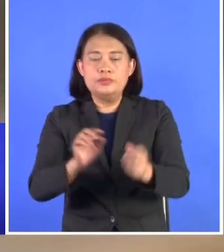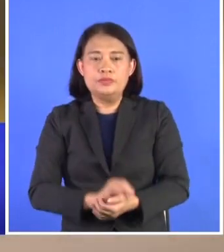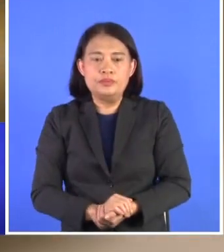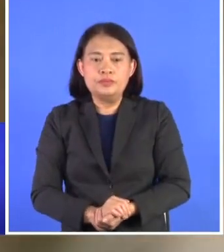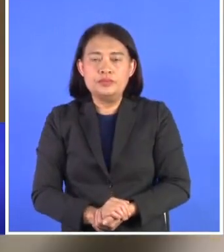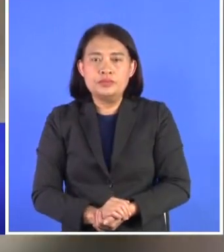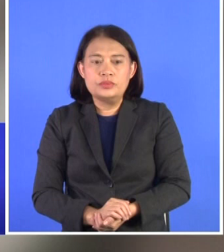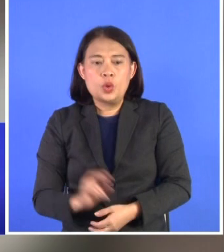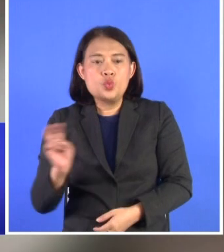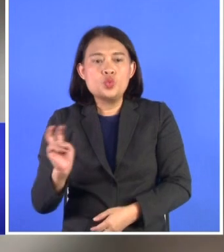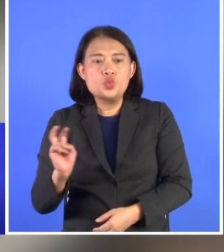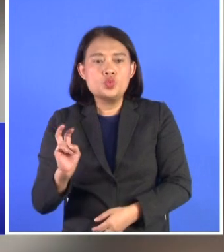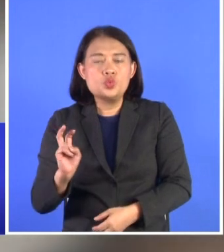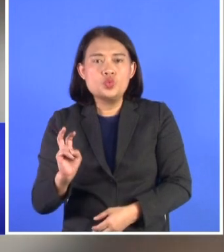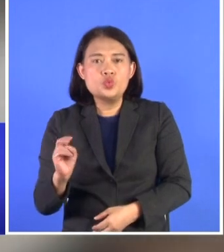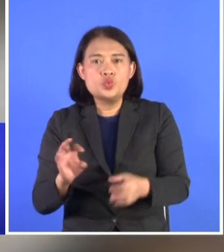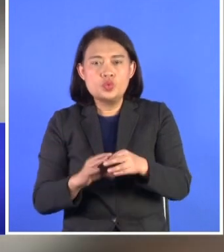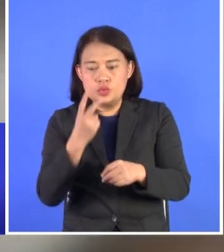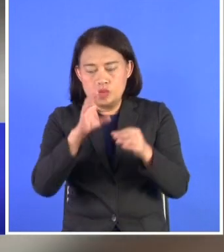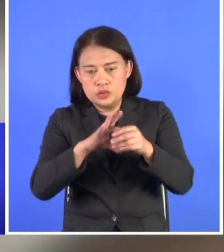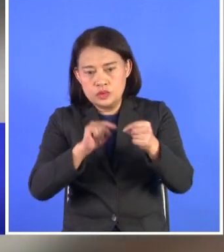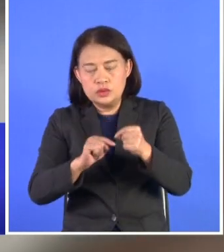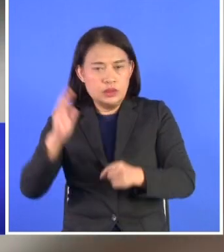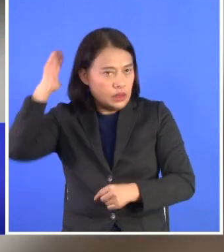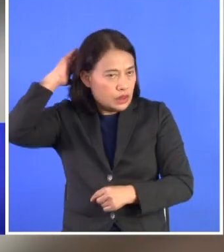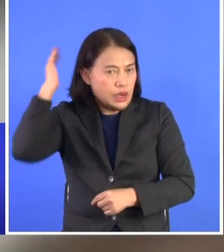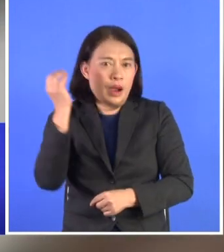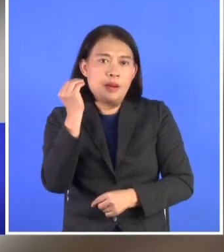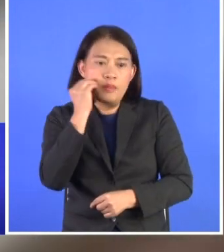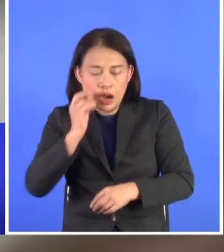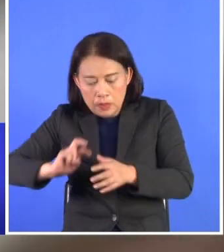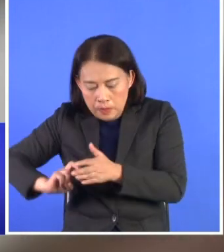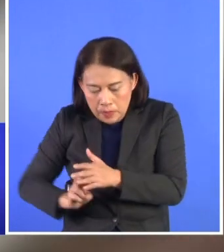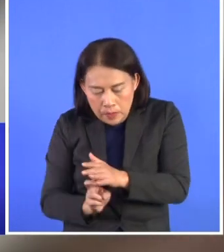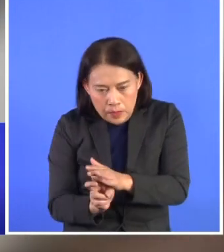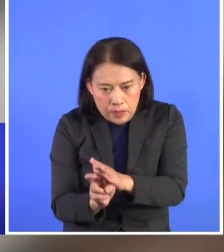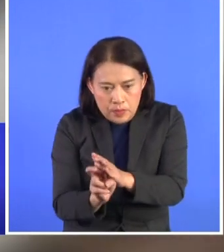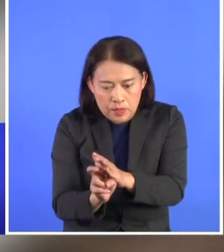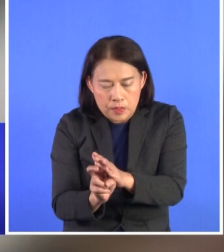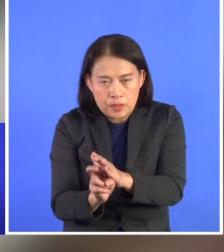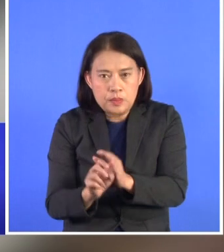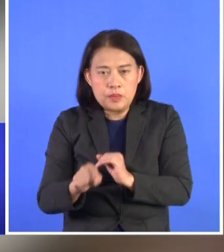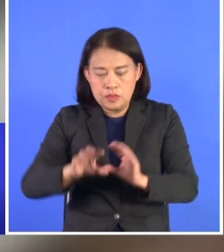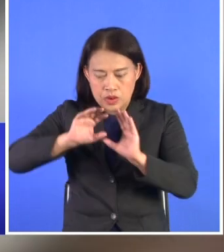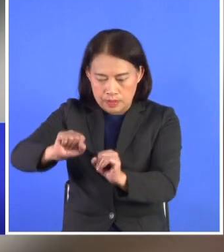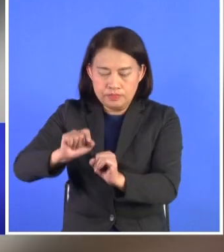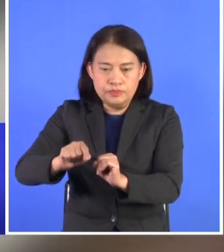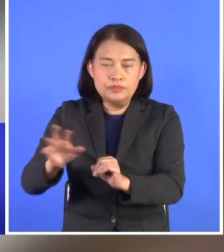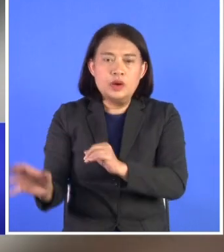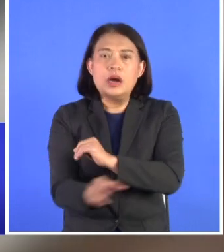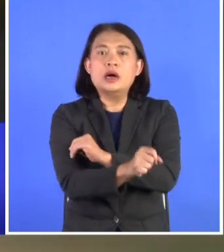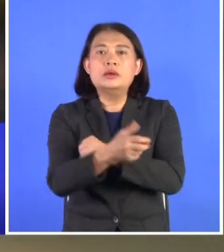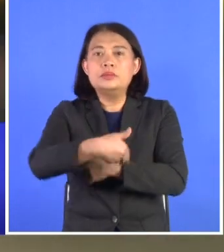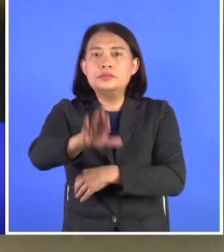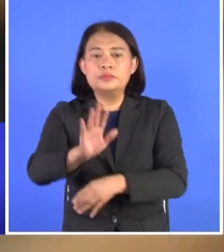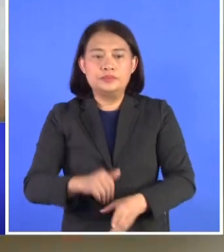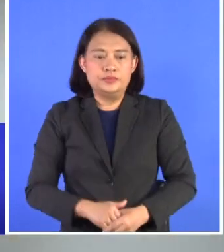ซอกสังกสีหลังบ้านครับก็แจ้งเจ้าหน้าที่ให้มาจับกุมตัวอ้าไม่ใช่ให้มาเอาตัวไป